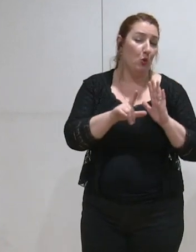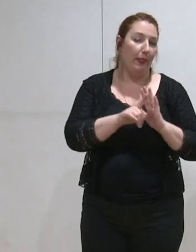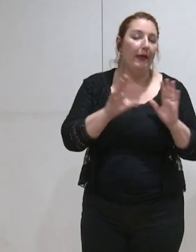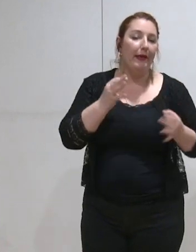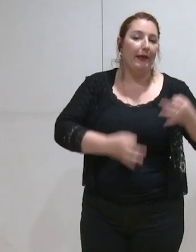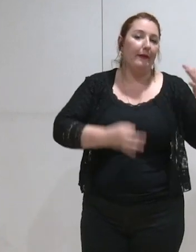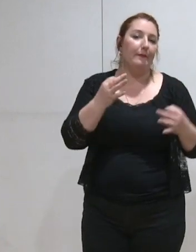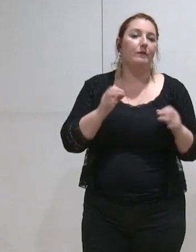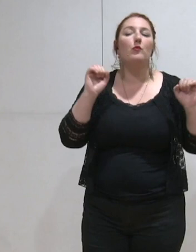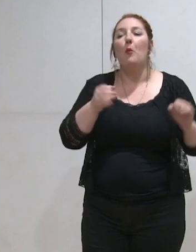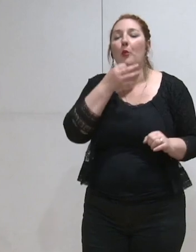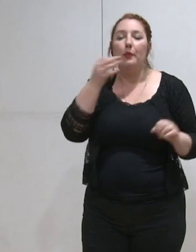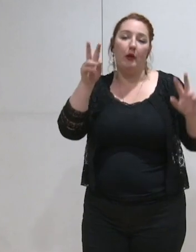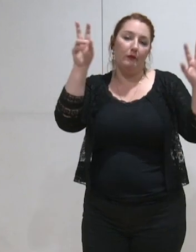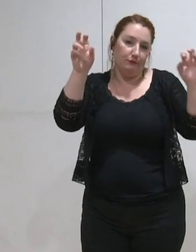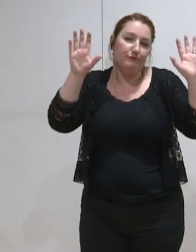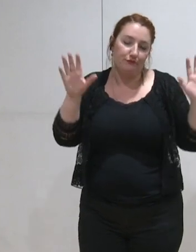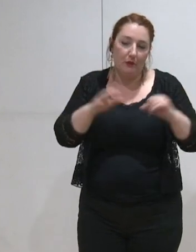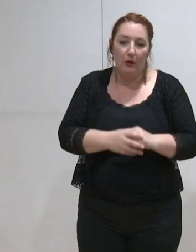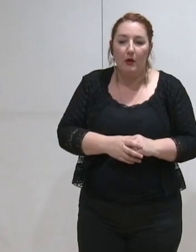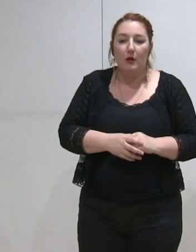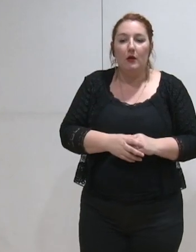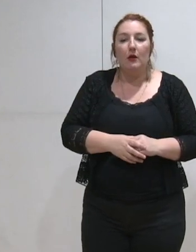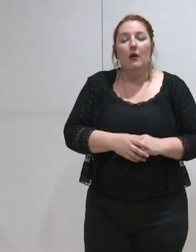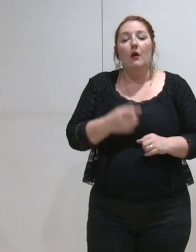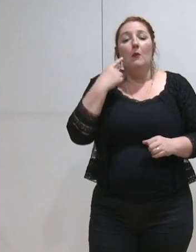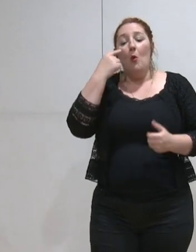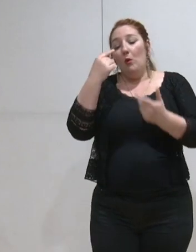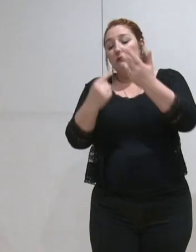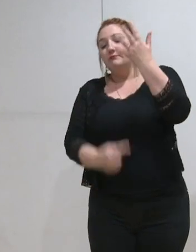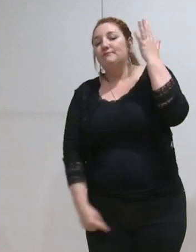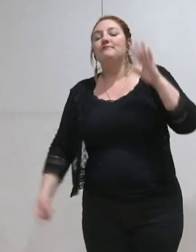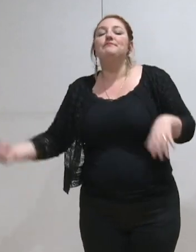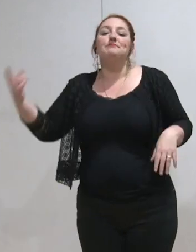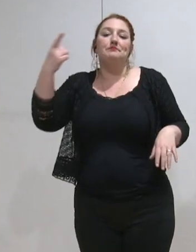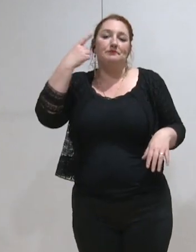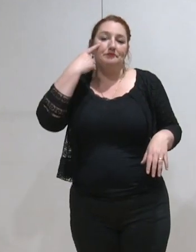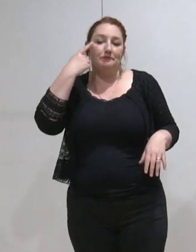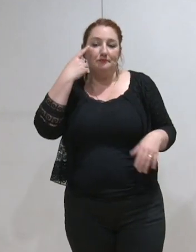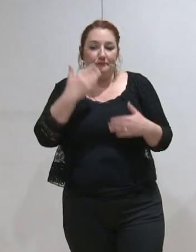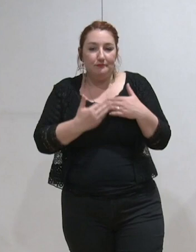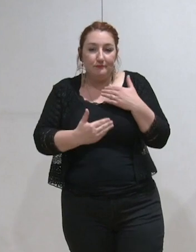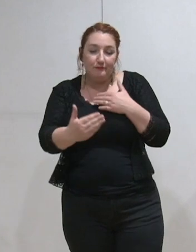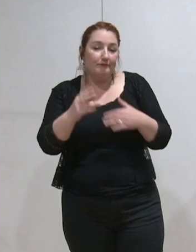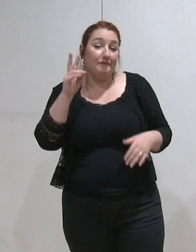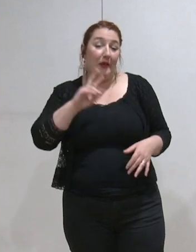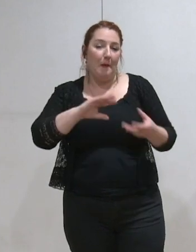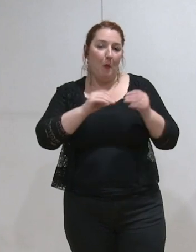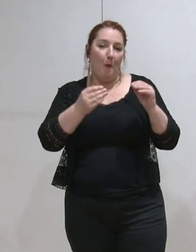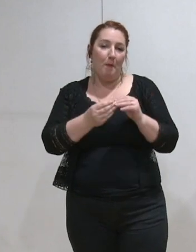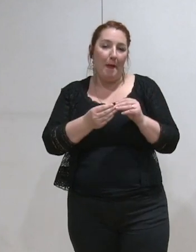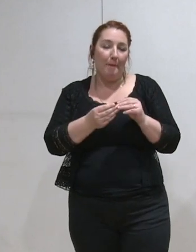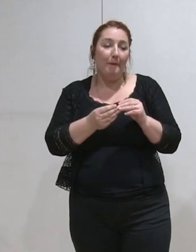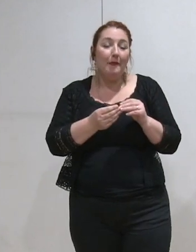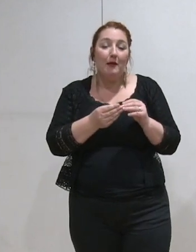choses ainsi pour le reste nous nous apercevrons vite que c'est le petit bout de la lorniette qui est